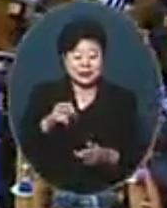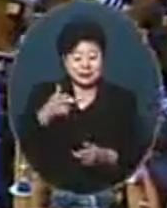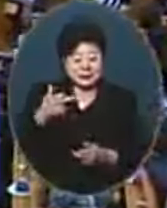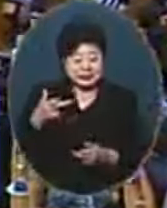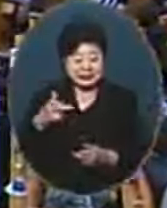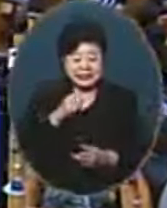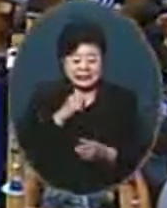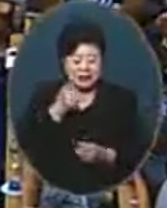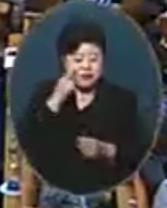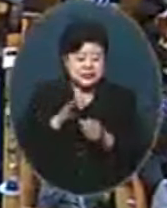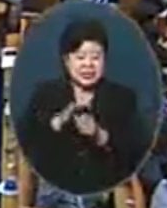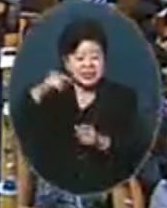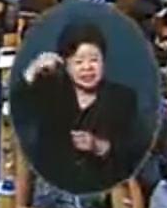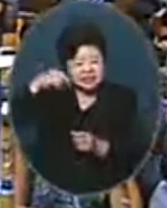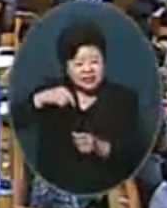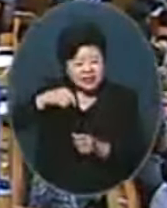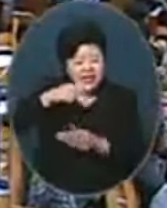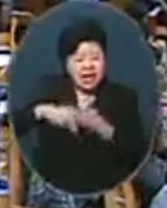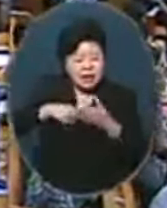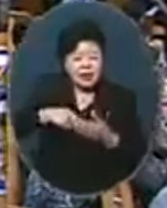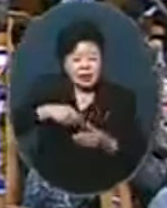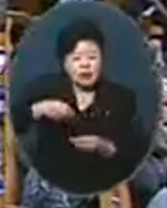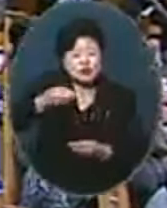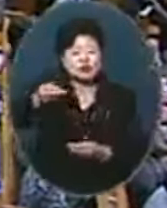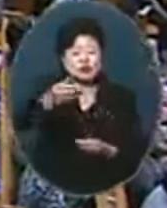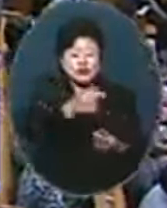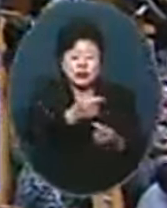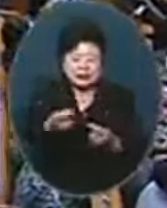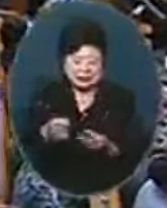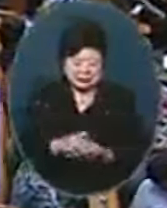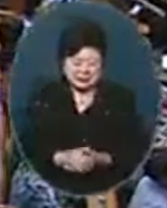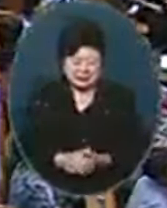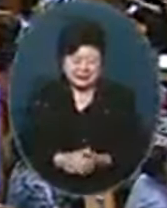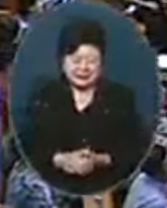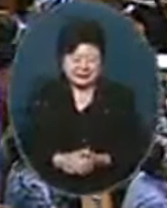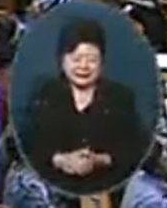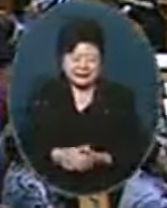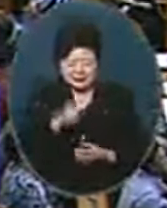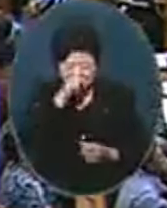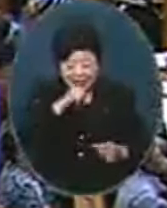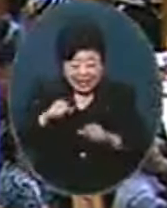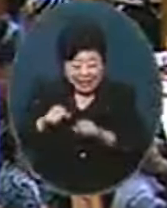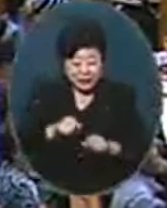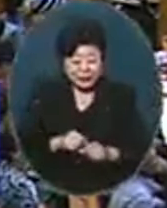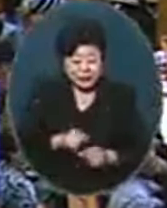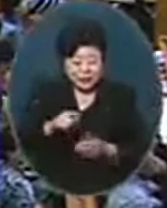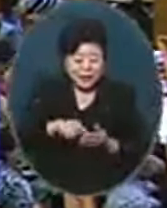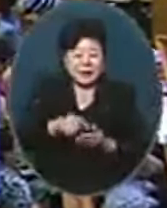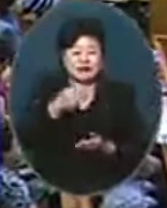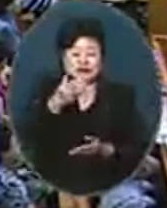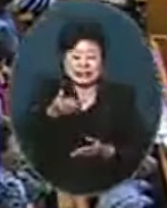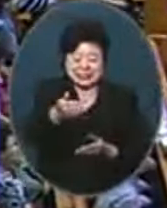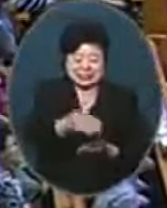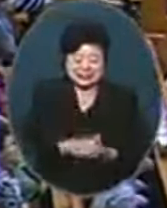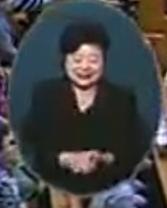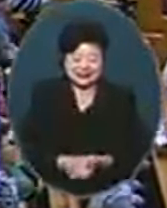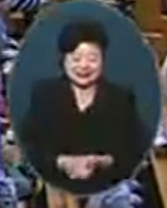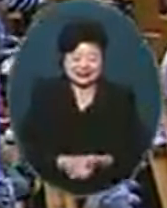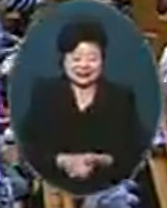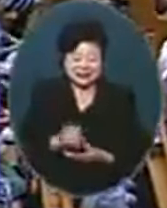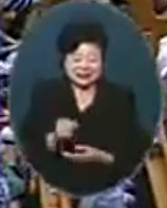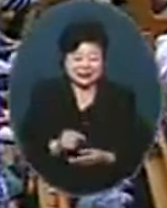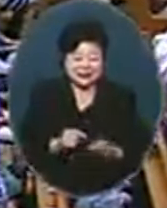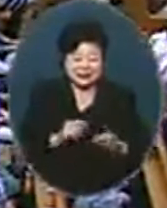불쌍히 여기는 것은 야훼께 구워드리는 것이니 그의 선행을 그에게 갚아주리로다.